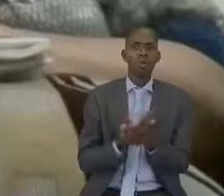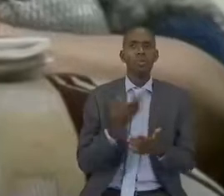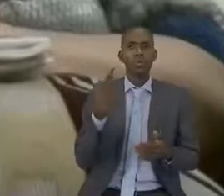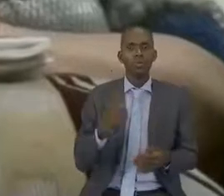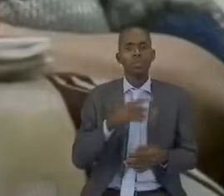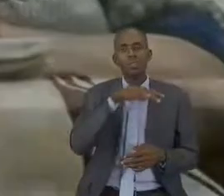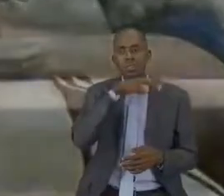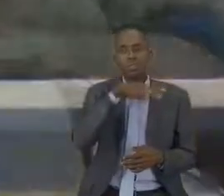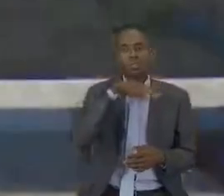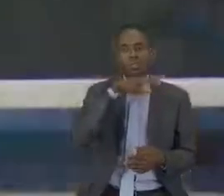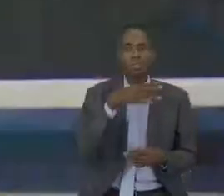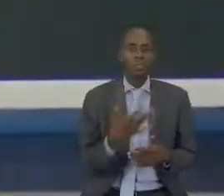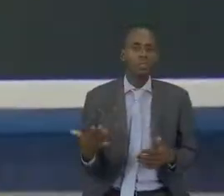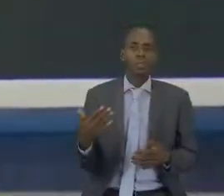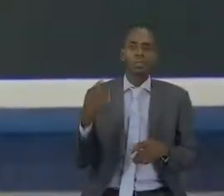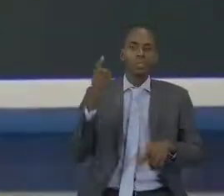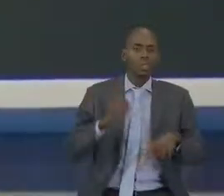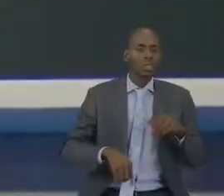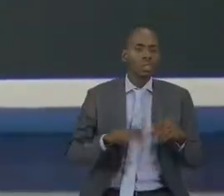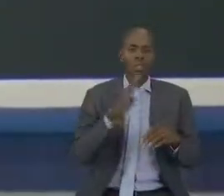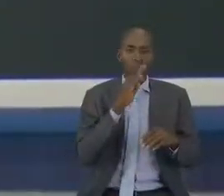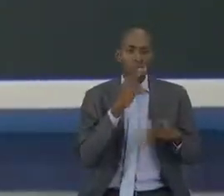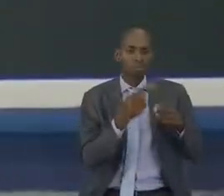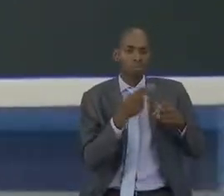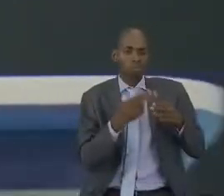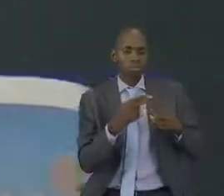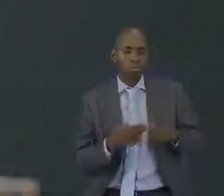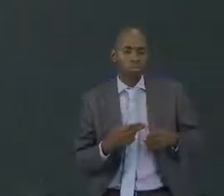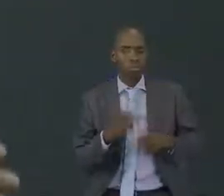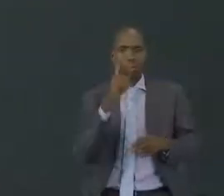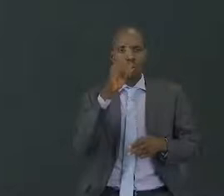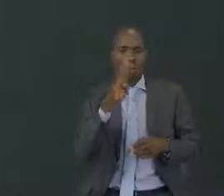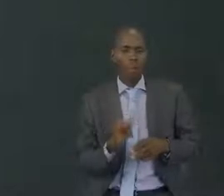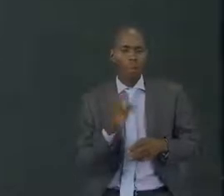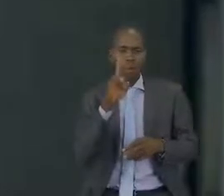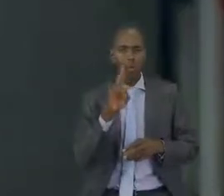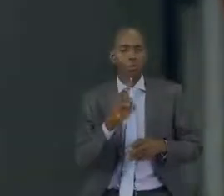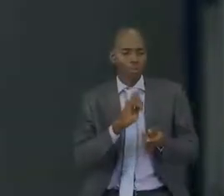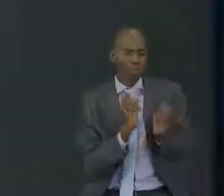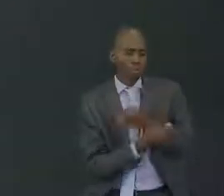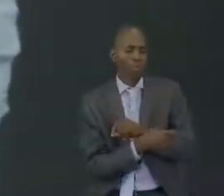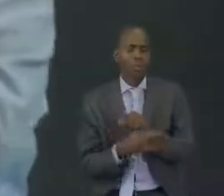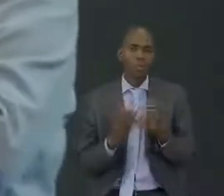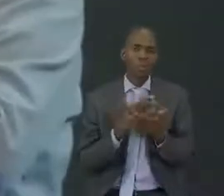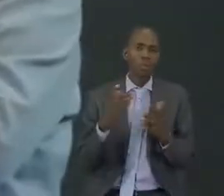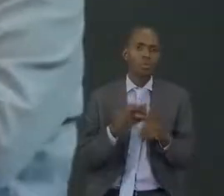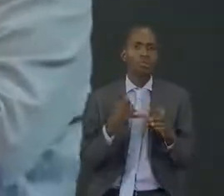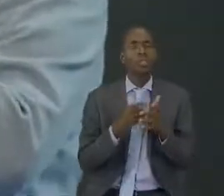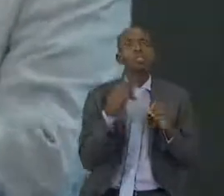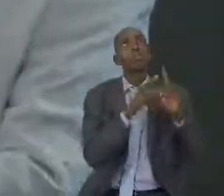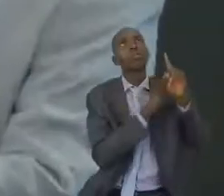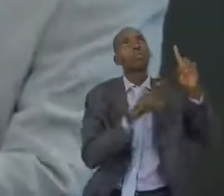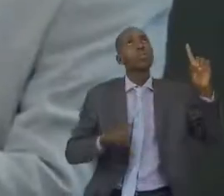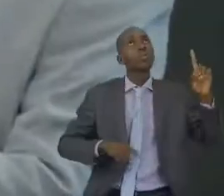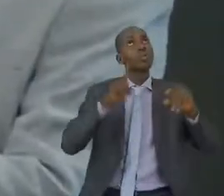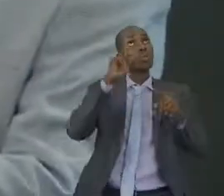sales. On ne peut pas les mentionner toutes. Tu dois tourner ton dos à ces choses. Et tu dois dire, Seigneur, tu es